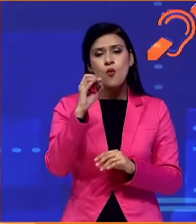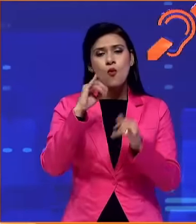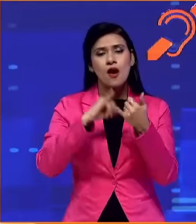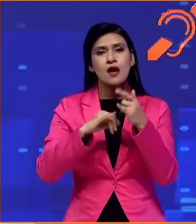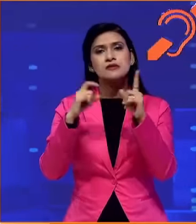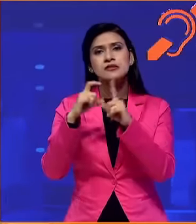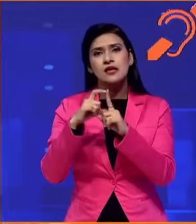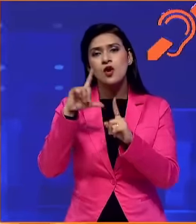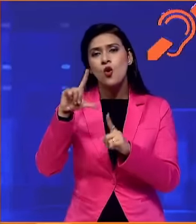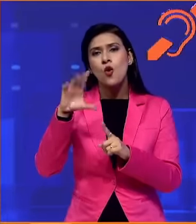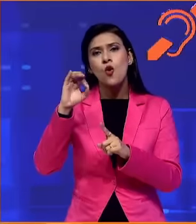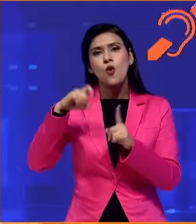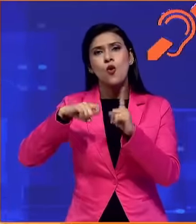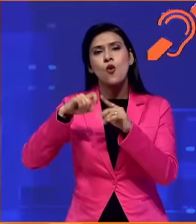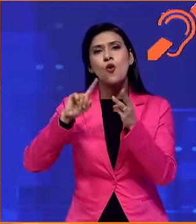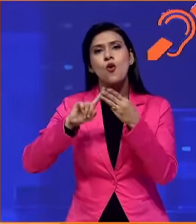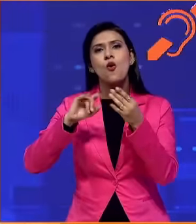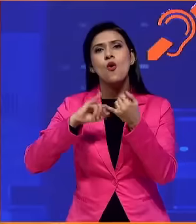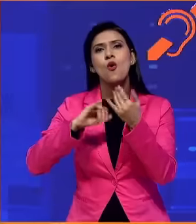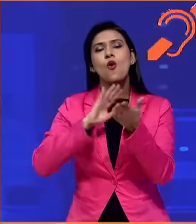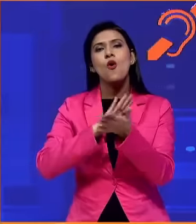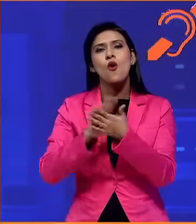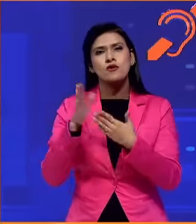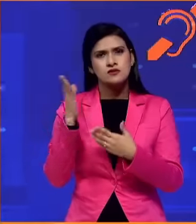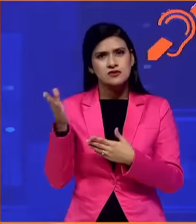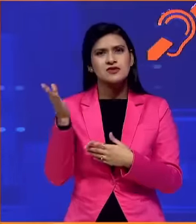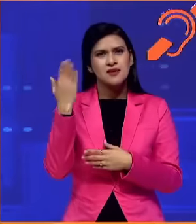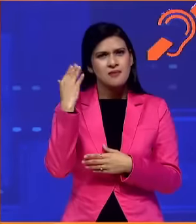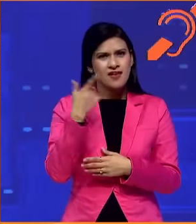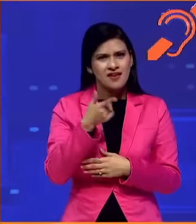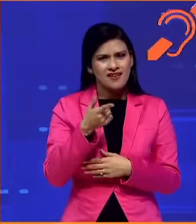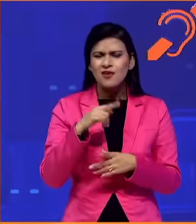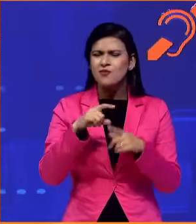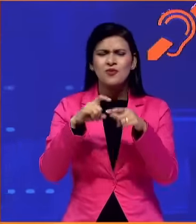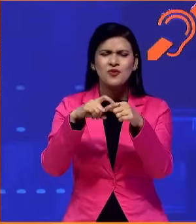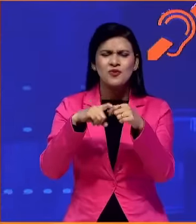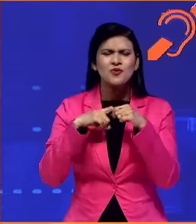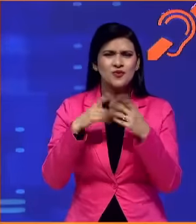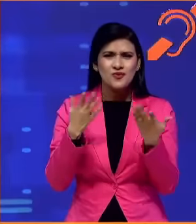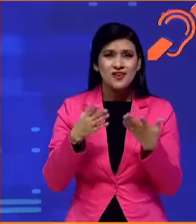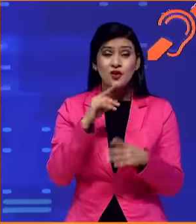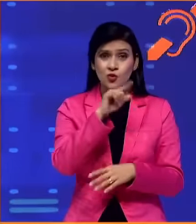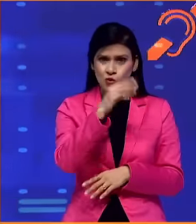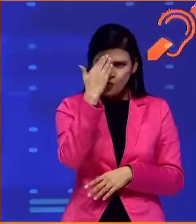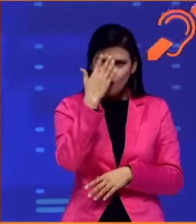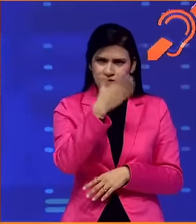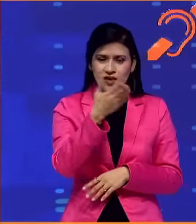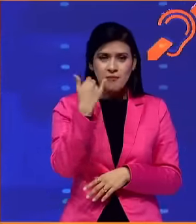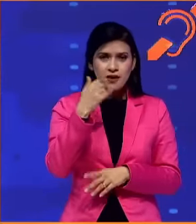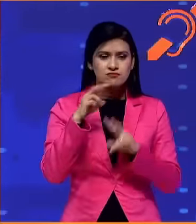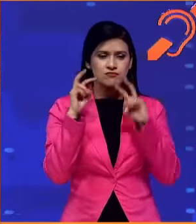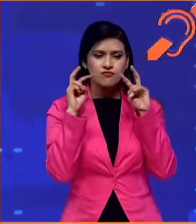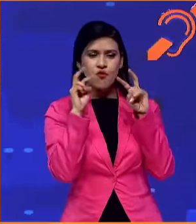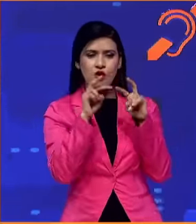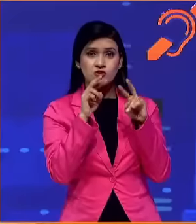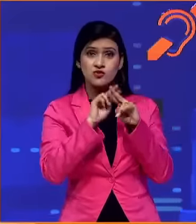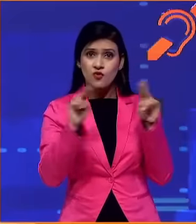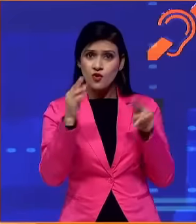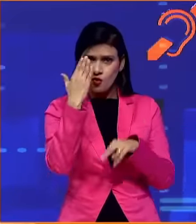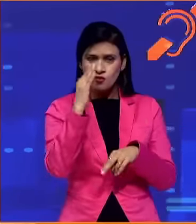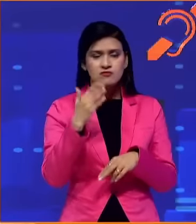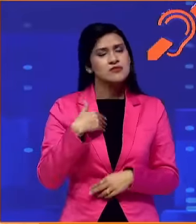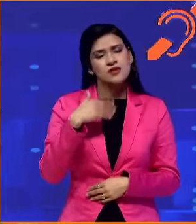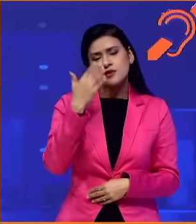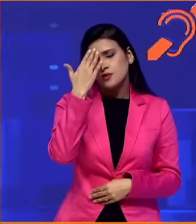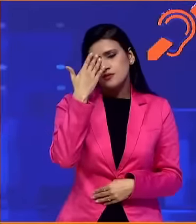उन्होंनेयहबात रिकॉर्डपरकहीथी। आपकाप्रश्नक्याहै?आपपहलेही बोलचुकेहैं। क्याआपकोपताथाकिआपकेफोनकी निगरानीकीजारहीथी?क्यानिगरानीहोरहीथी? नहीं,मुझेइसकेबारे